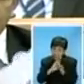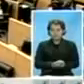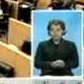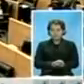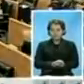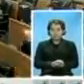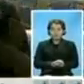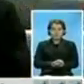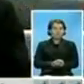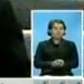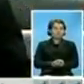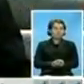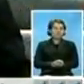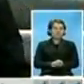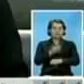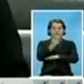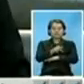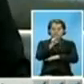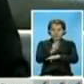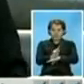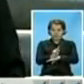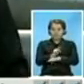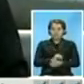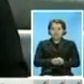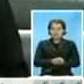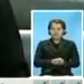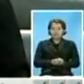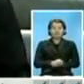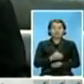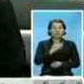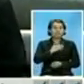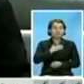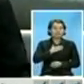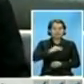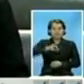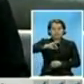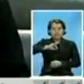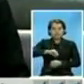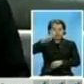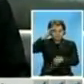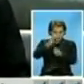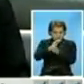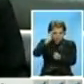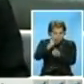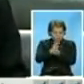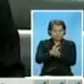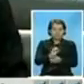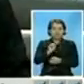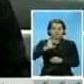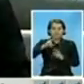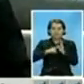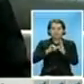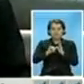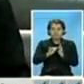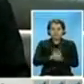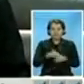านนี้ ขณะที่นะคะจ่าสิบตำรวจประสิทธิ์ชัยศรีสะสสสุรินทร์พรรคเพื่อไทยก็ได้ลุกขึ้นประท้วงค่ะโดยระบุว่าผู้อภิปรายนั้นได้กล่